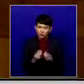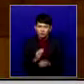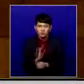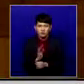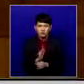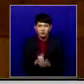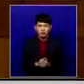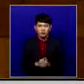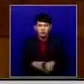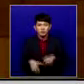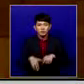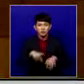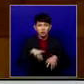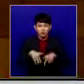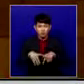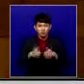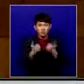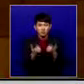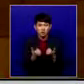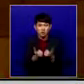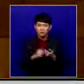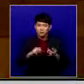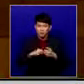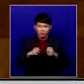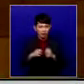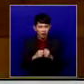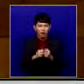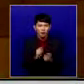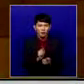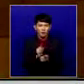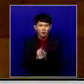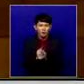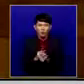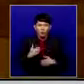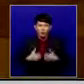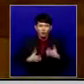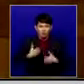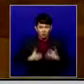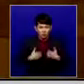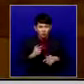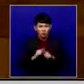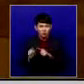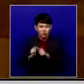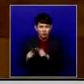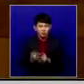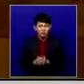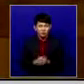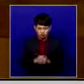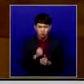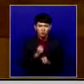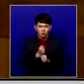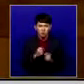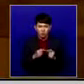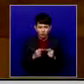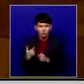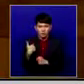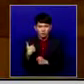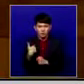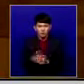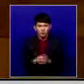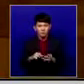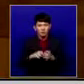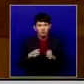ที่ประชาชนที่จะต้องประสบกับความเดือดร้อนเนี่ยยังจะต้องมีข้อจำกั